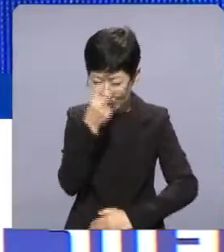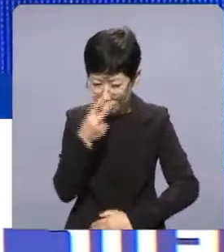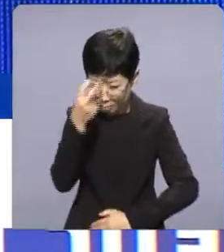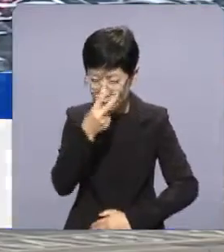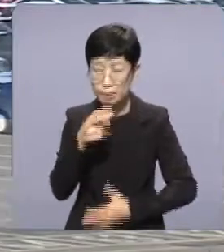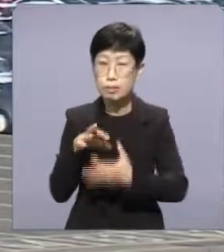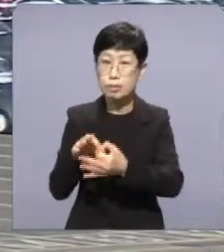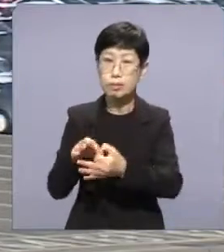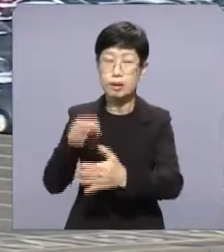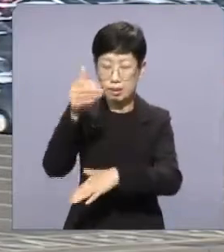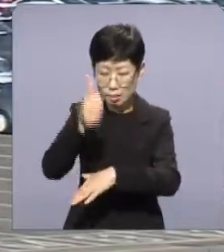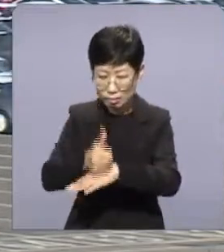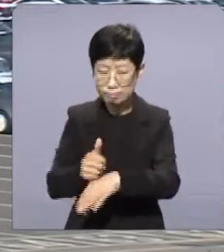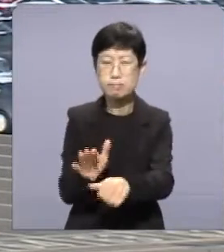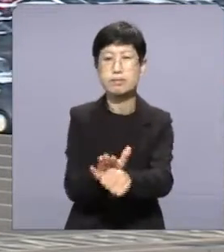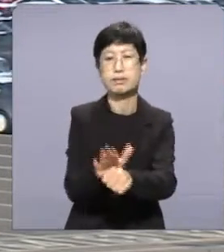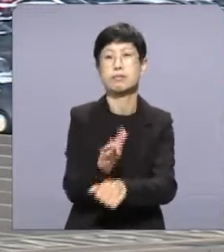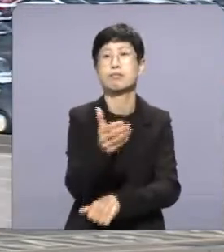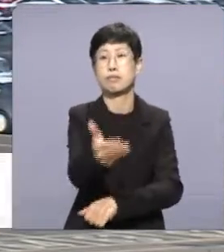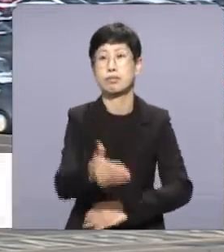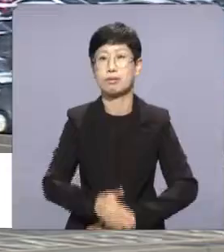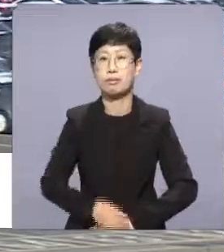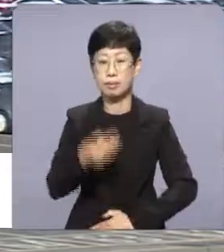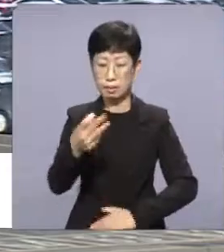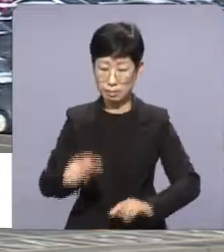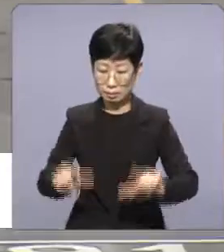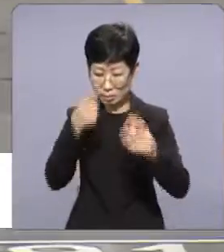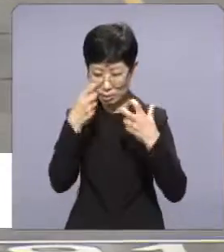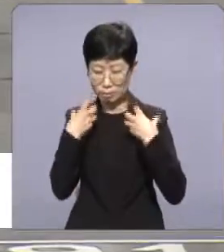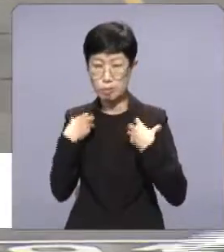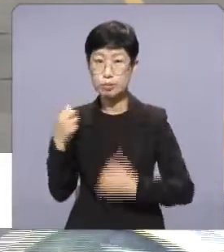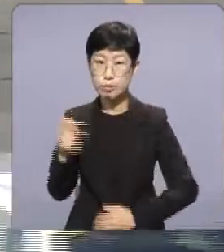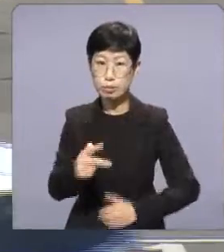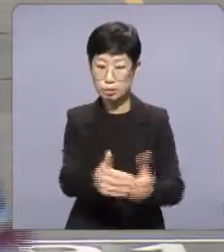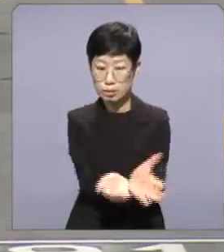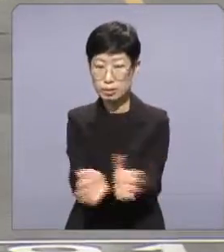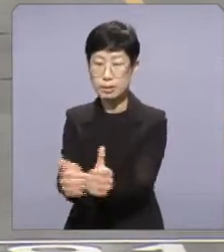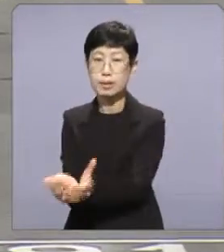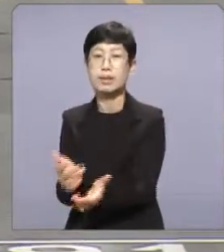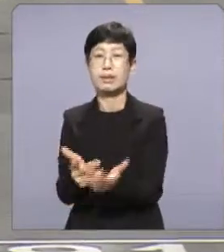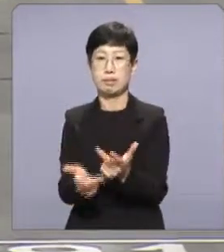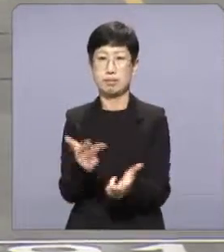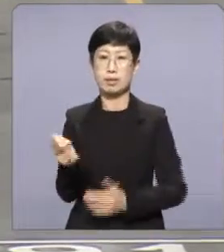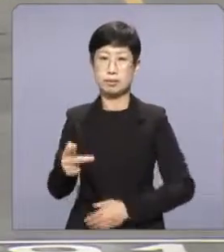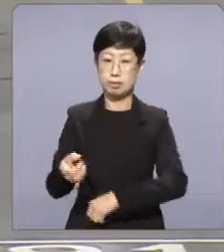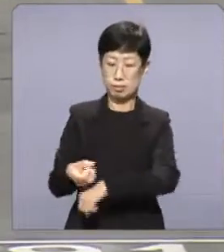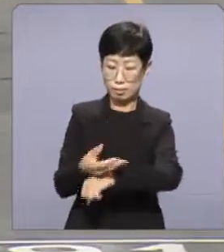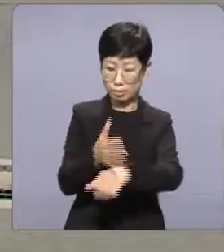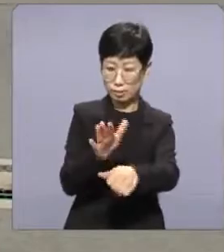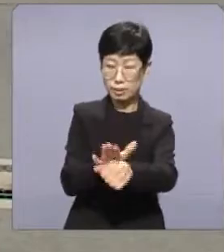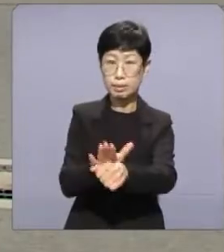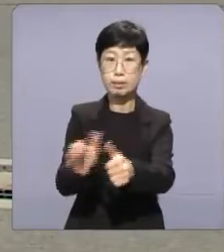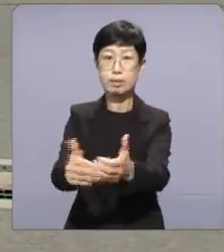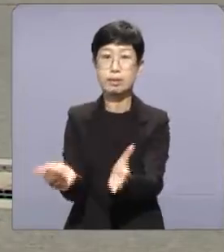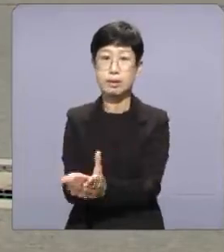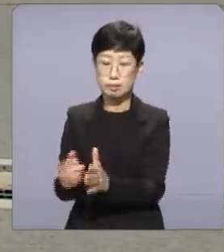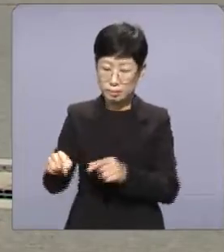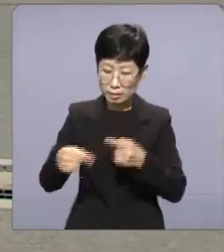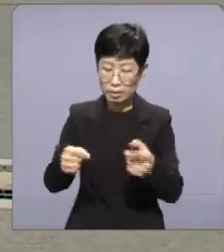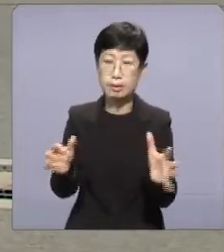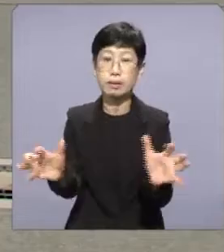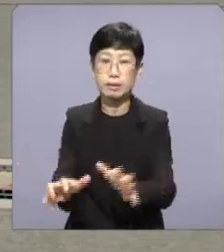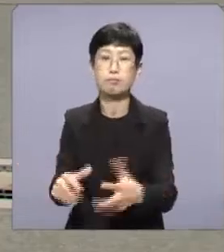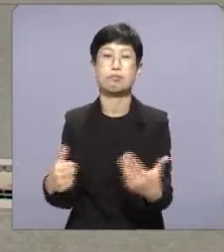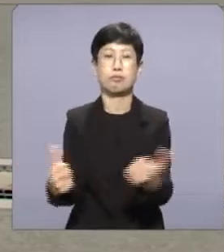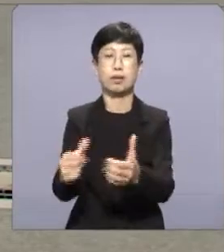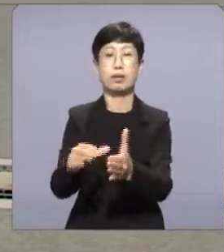지원하고 오는 13일에는 청구와 주요 업종별 협회 수출지원 기반 등이 참여하는 민관합동 회의에서